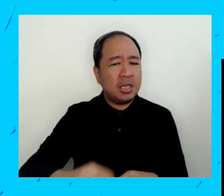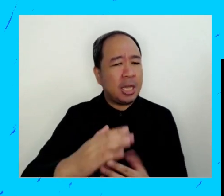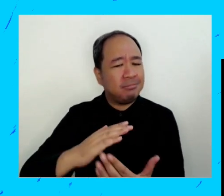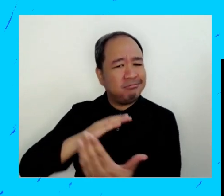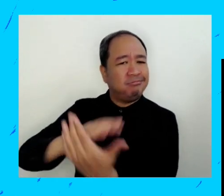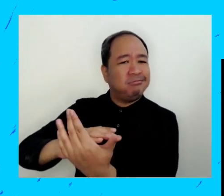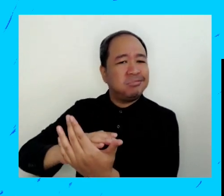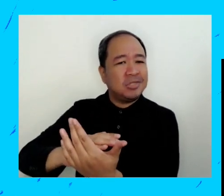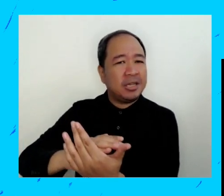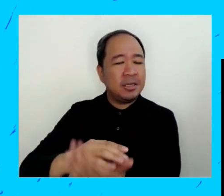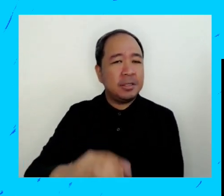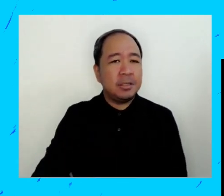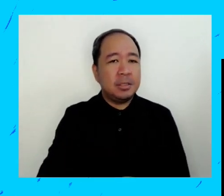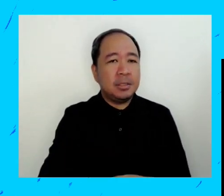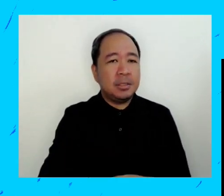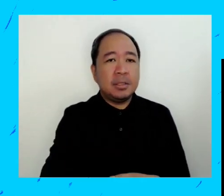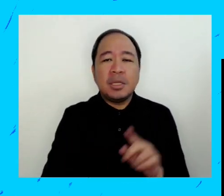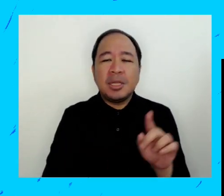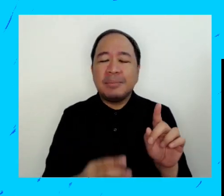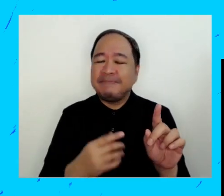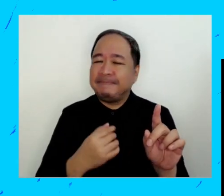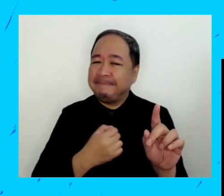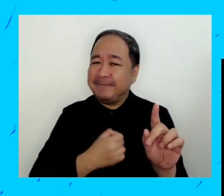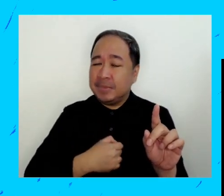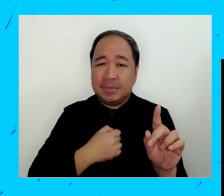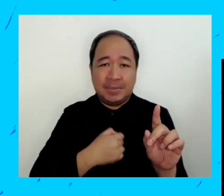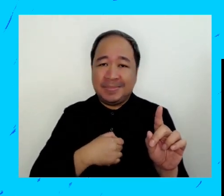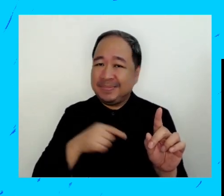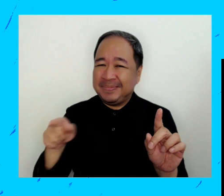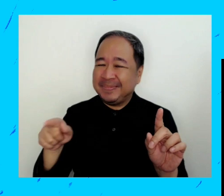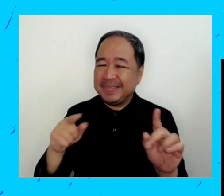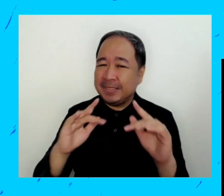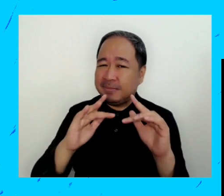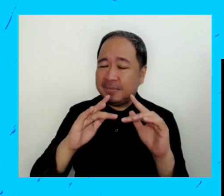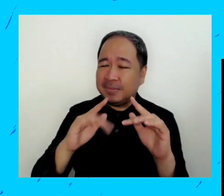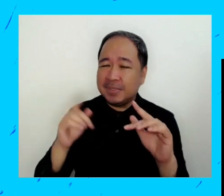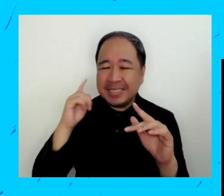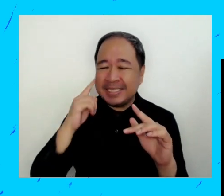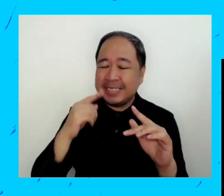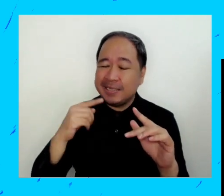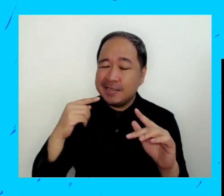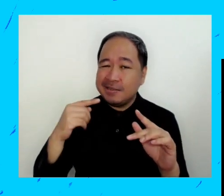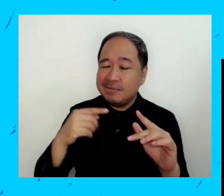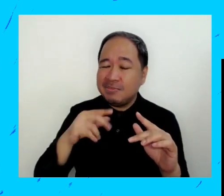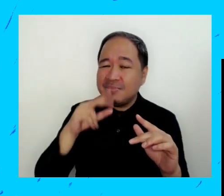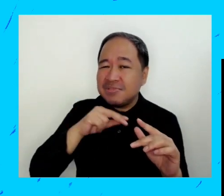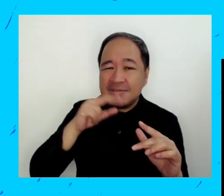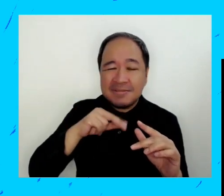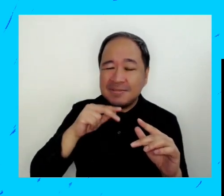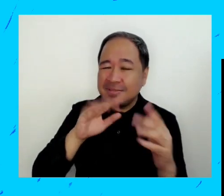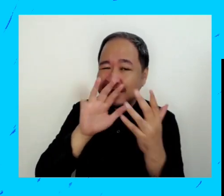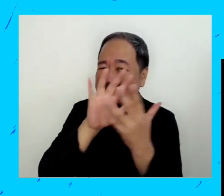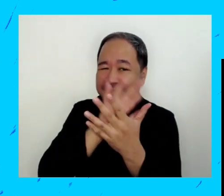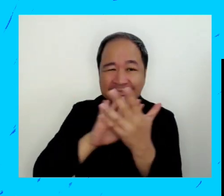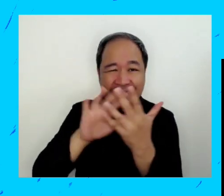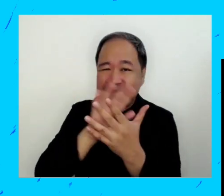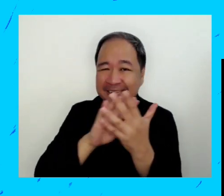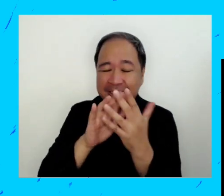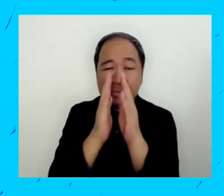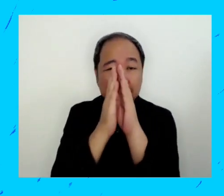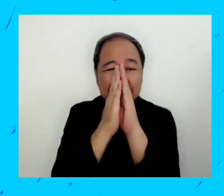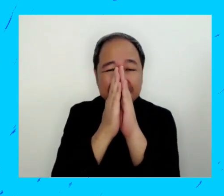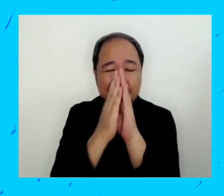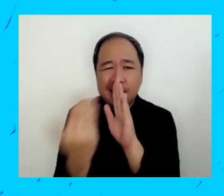lorsqu'ils parlent, Joshua, mais est-ce que tu peux essayer